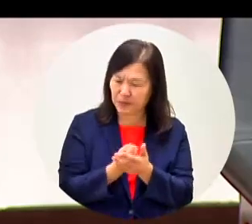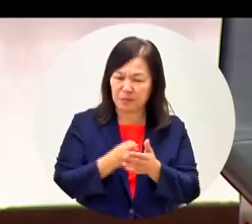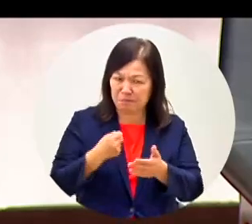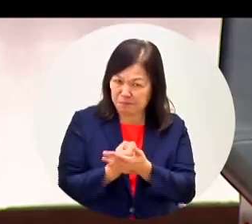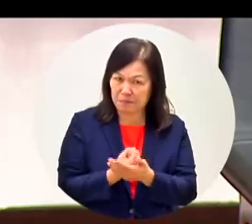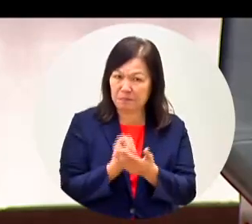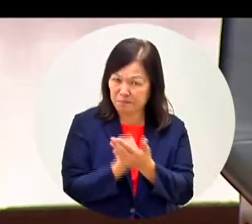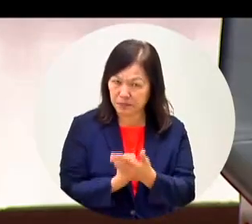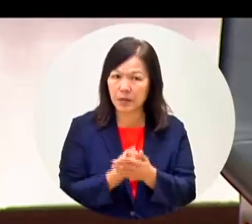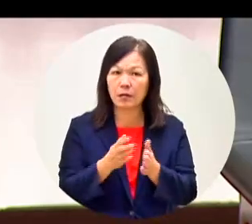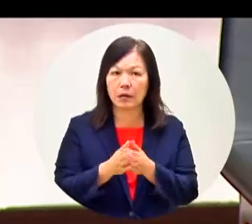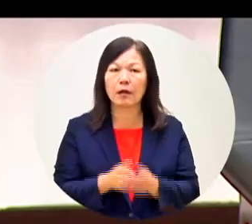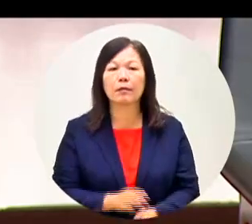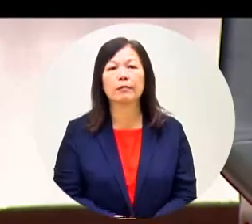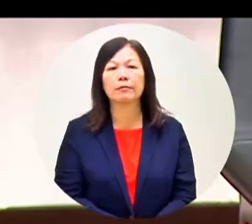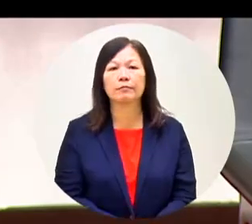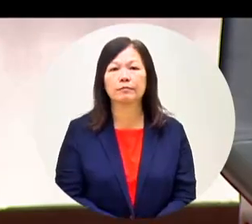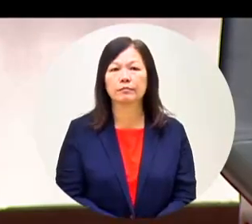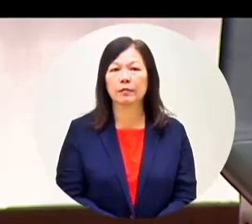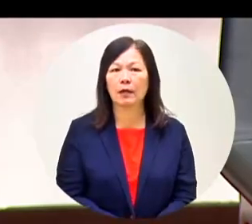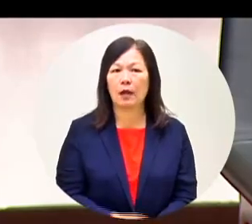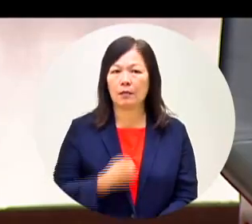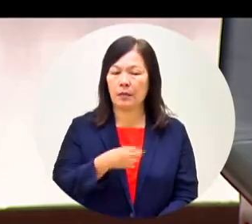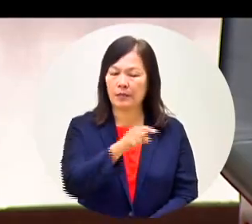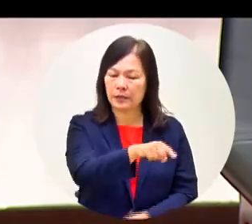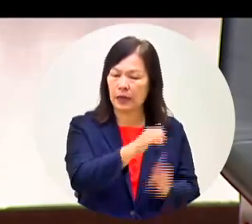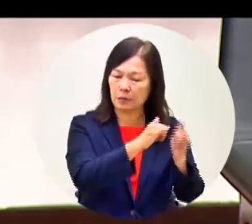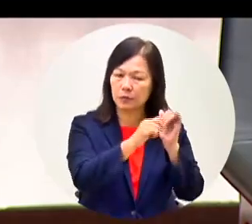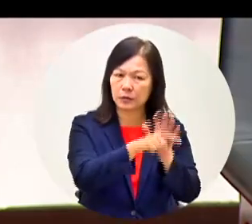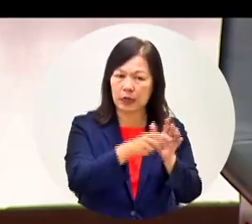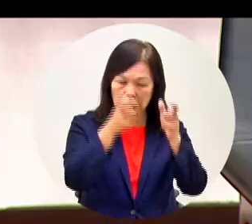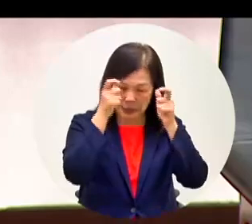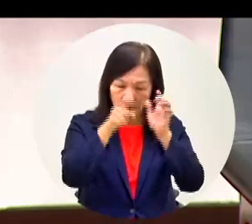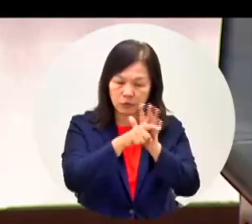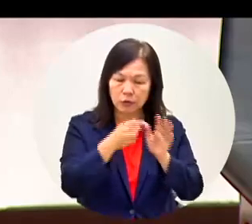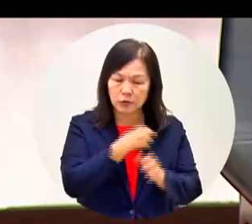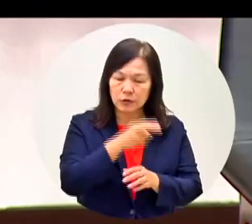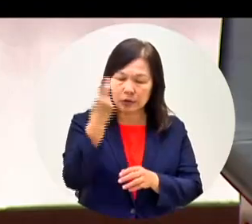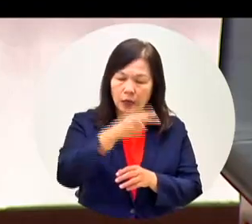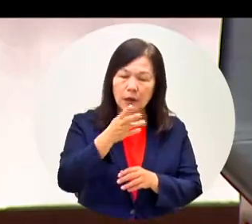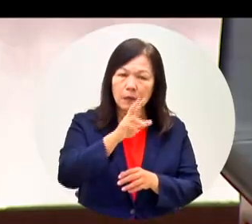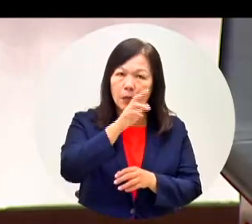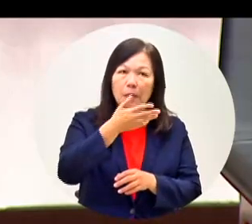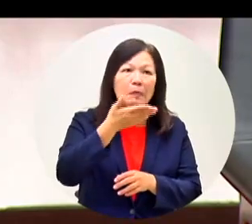高雄是能够重建蓝天的，我希望听到这样的一个承诺。